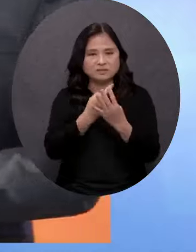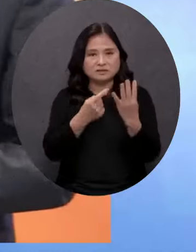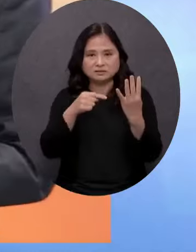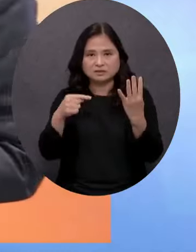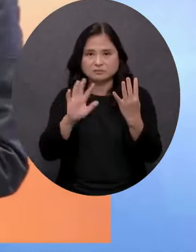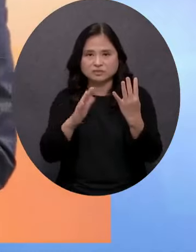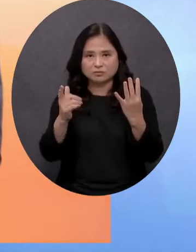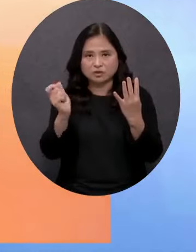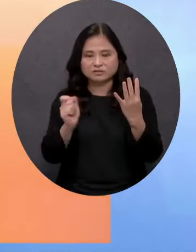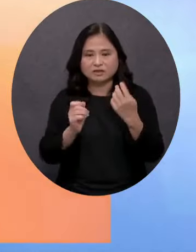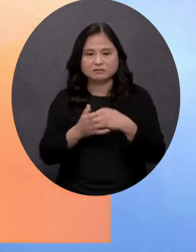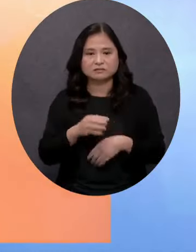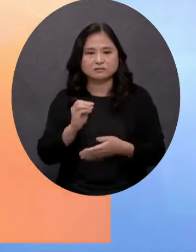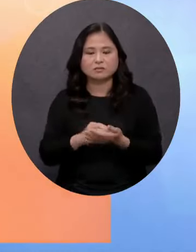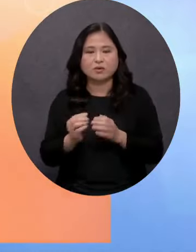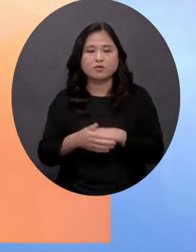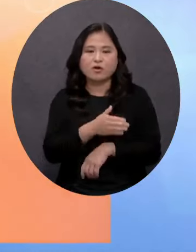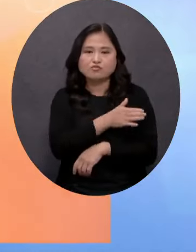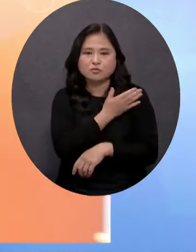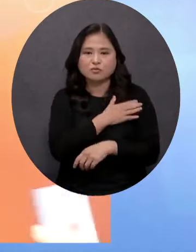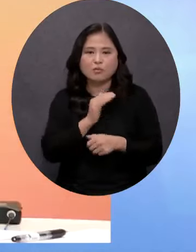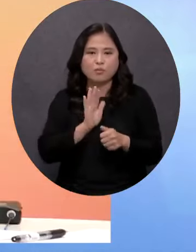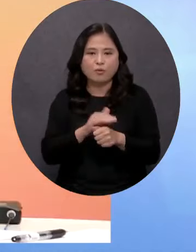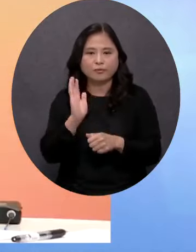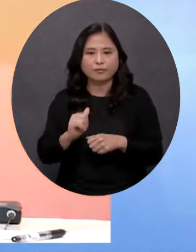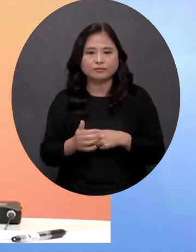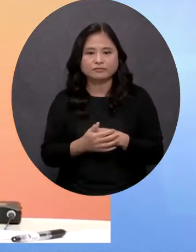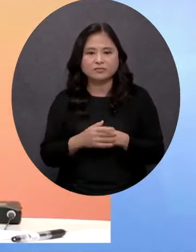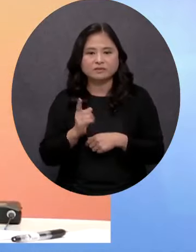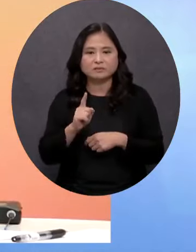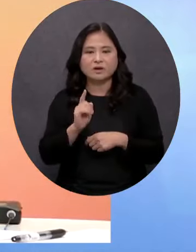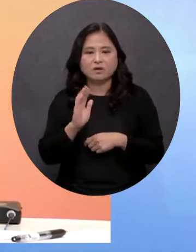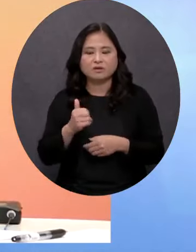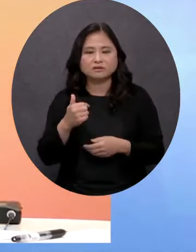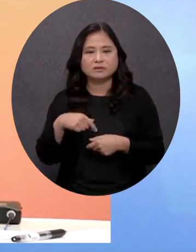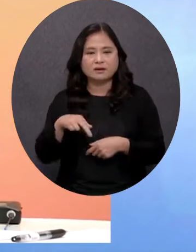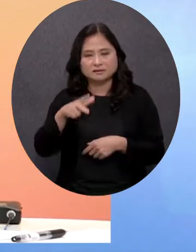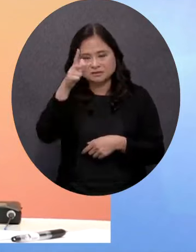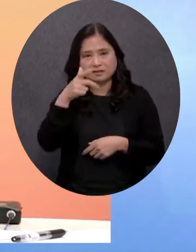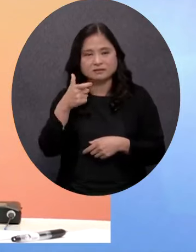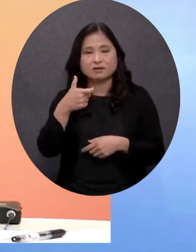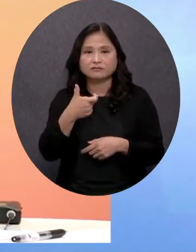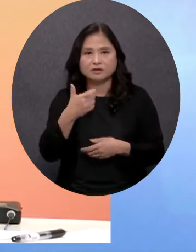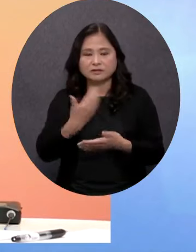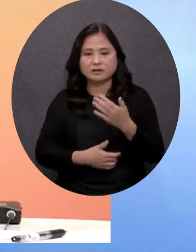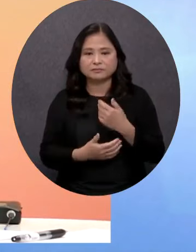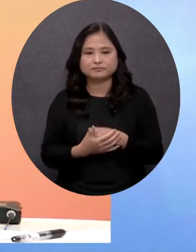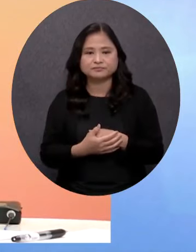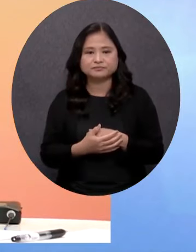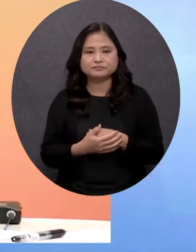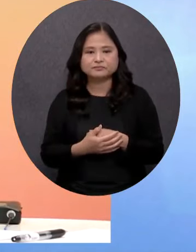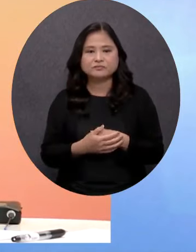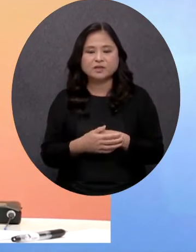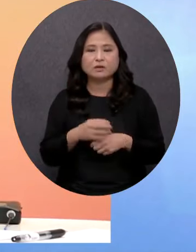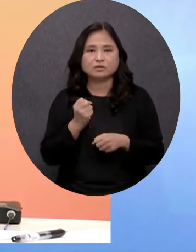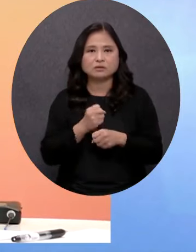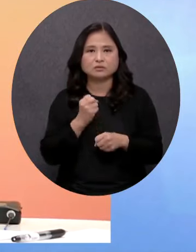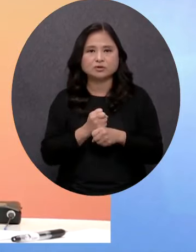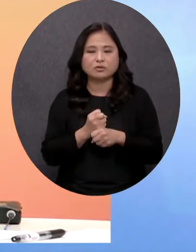41%-55%，并确保打工仔可以受惠。 點解我哋可以減到行政收費呢？因為我哋會將嗰啲工作咧